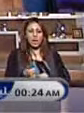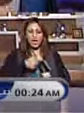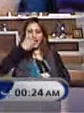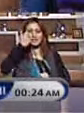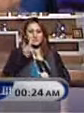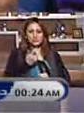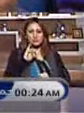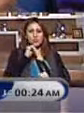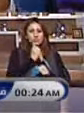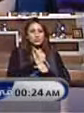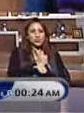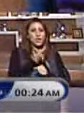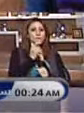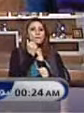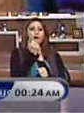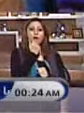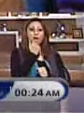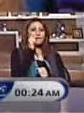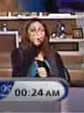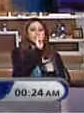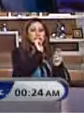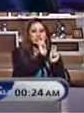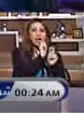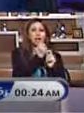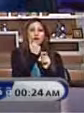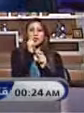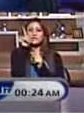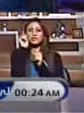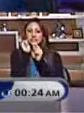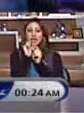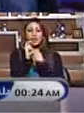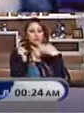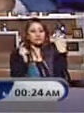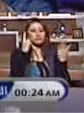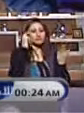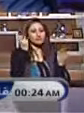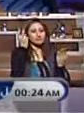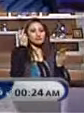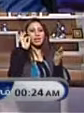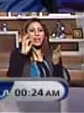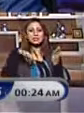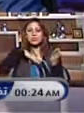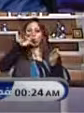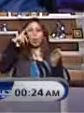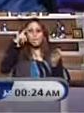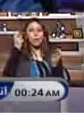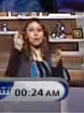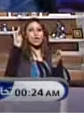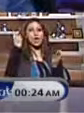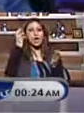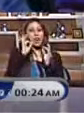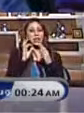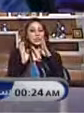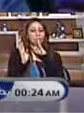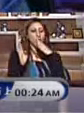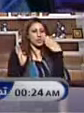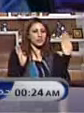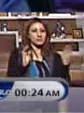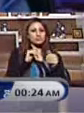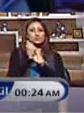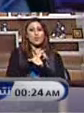والله عندنا خلل اه وفي منظومه خلل يعني يقدموها كذا يبقى كل واحد بدل احنا زي بالضبط دكتور عمرو